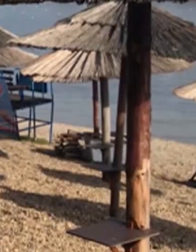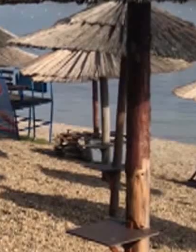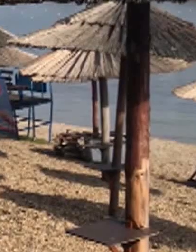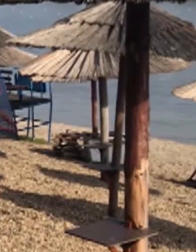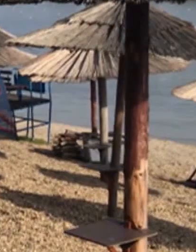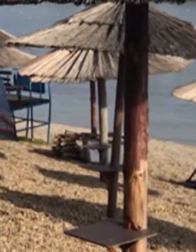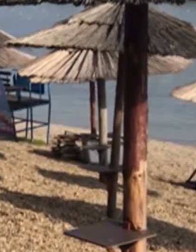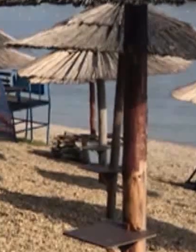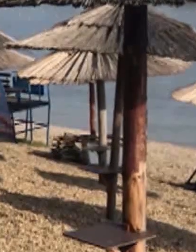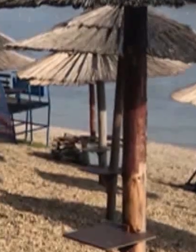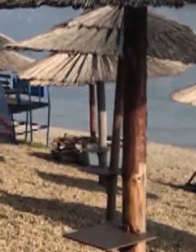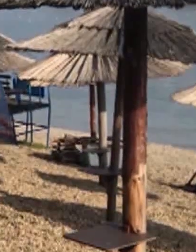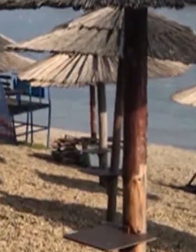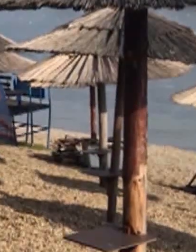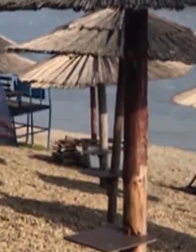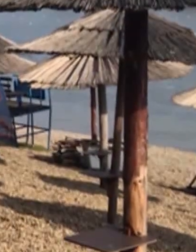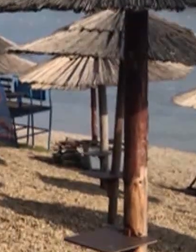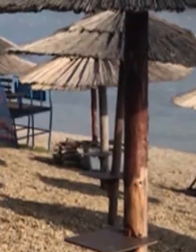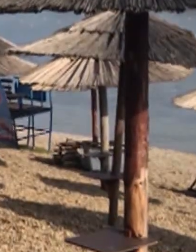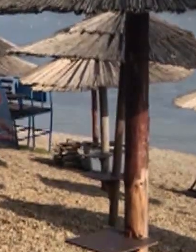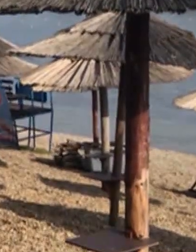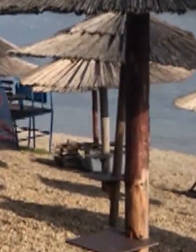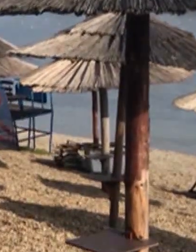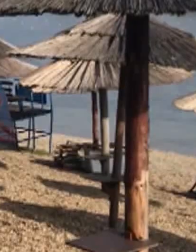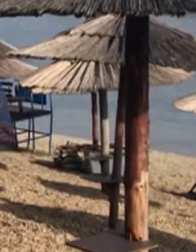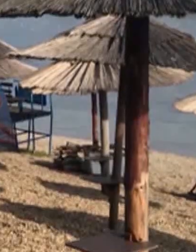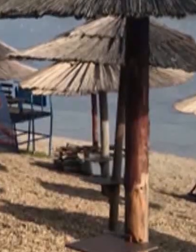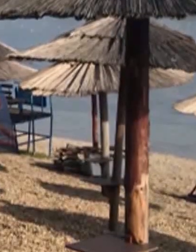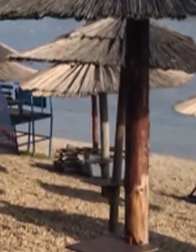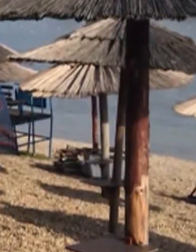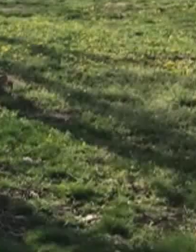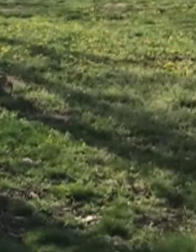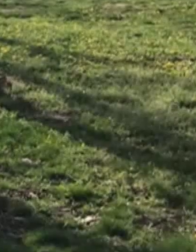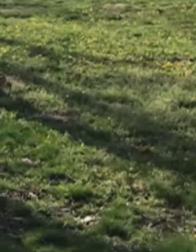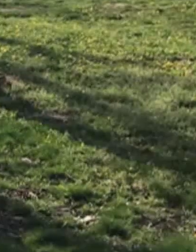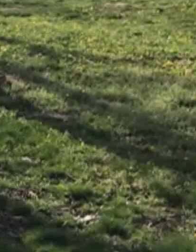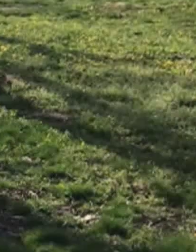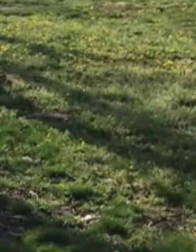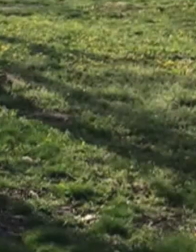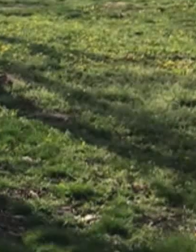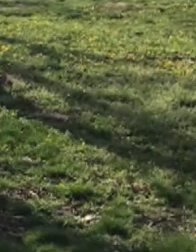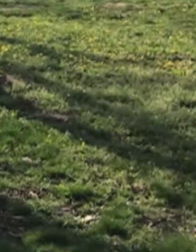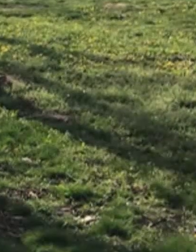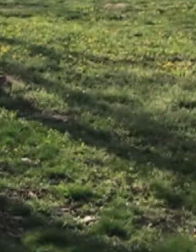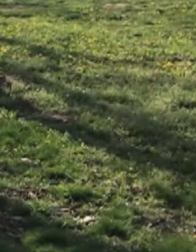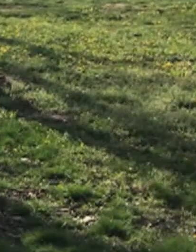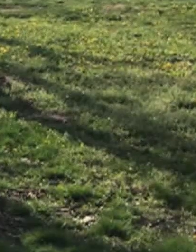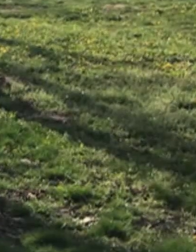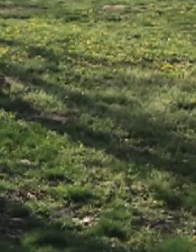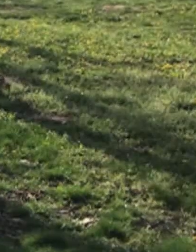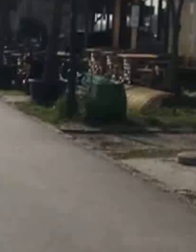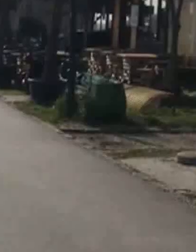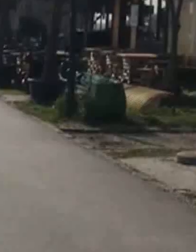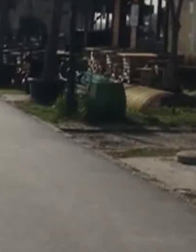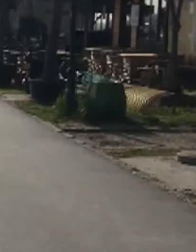hogy sok ember hordozza magában a vírust. A járványügyi szakértő szerint a tömeges megfertőződés megakadályozásának egyetlen